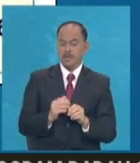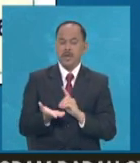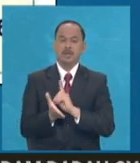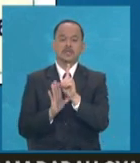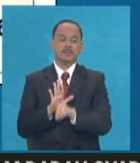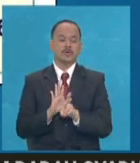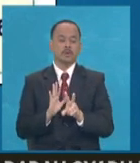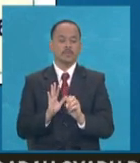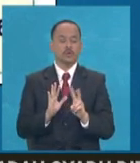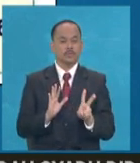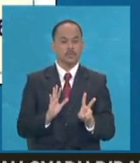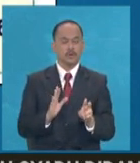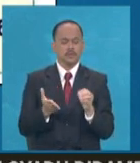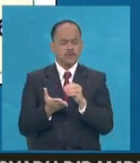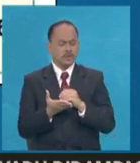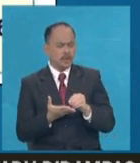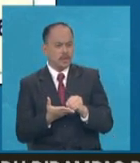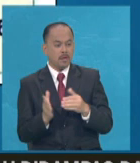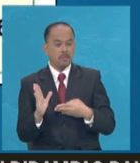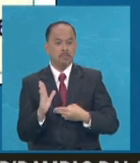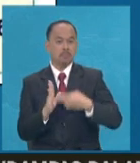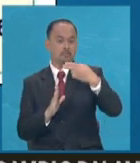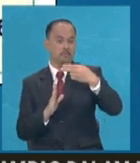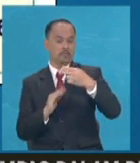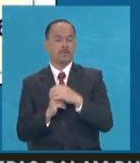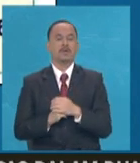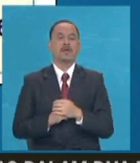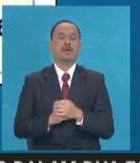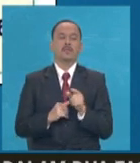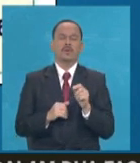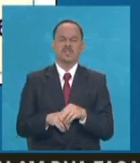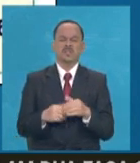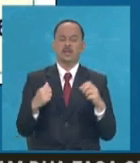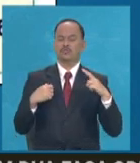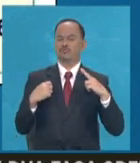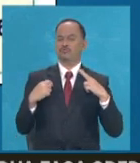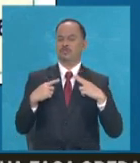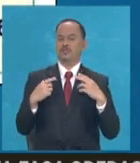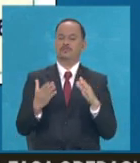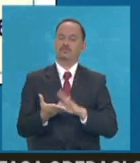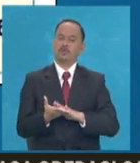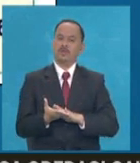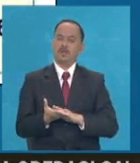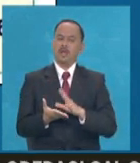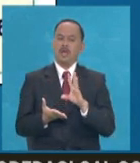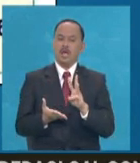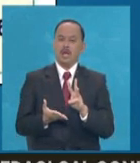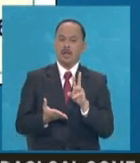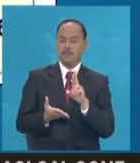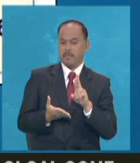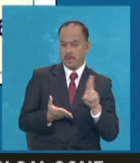2022 mencatatkan jumlah yang tertinggi bertepatan dengan musim cuti bersekolahan dengan selama